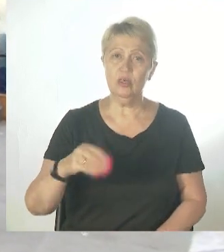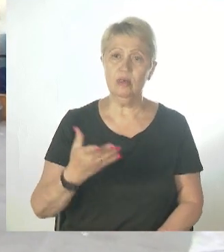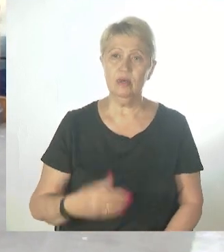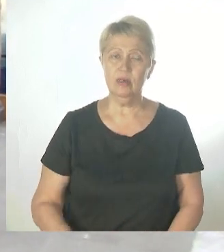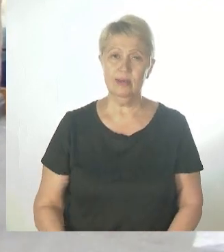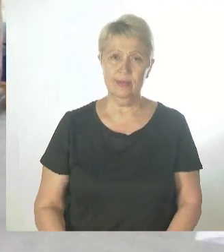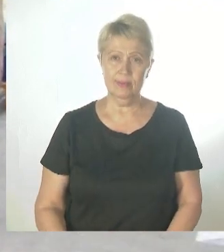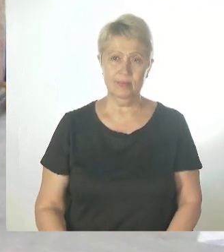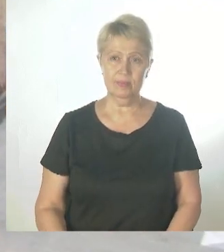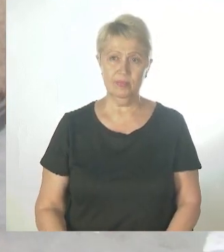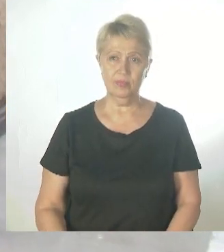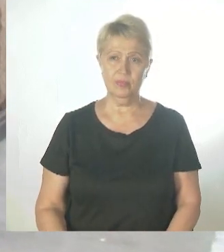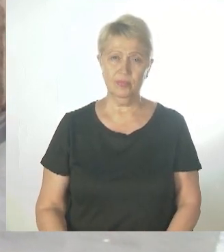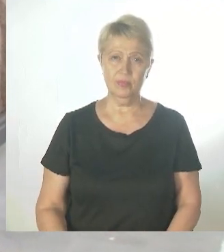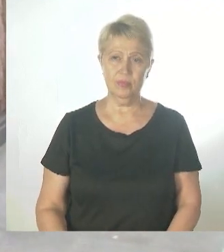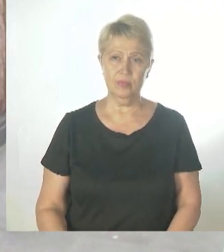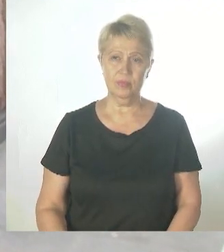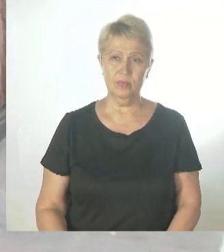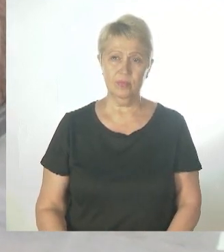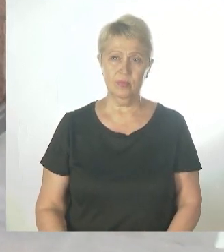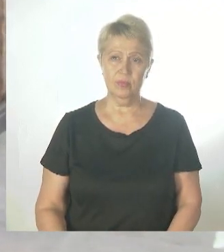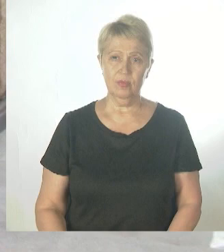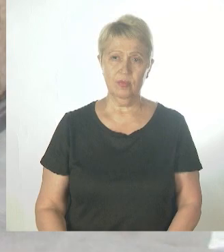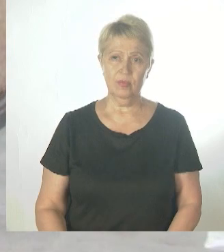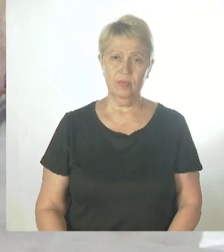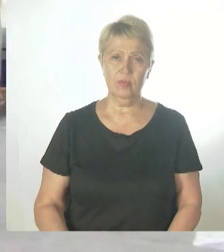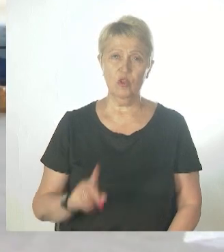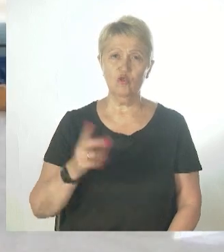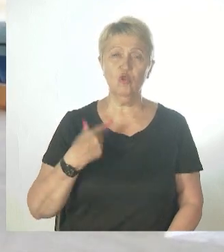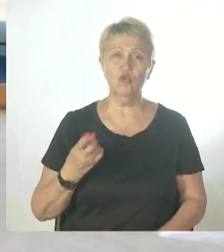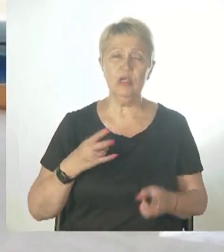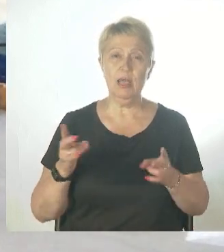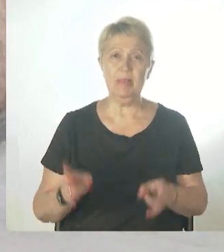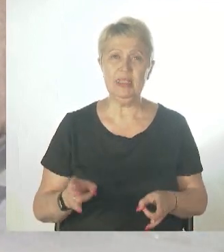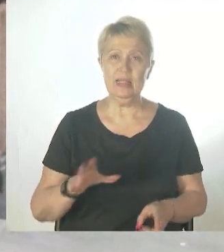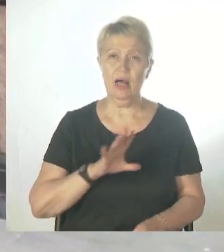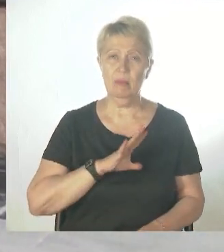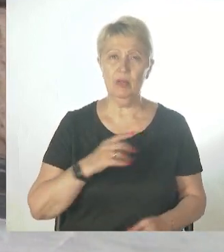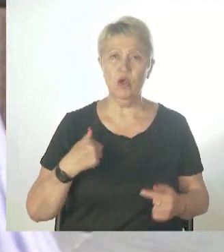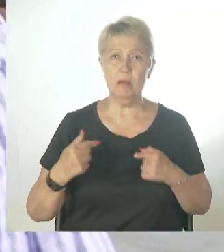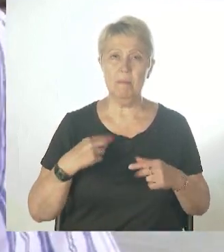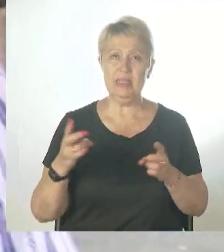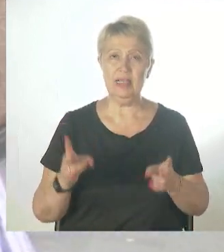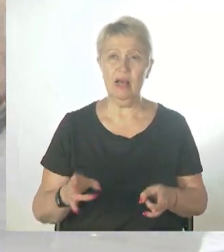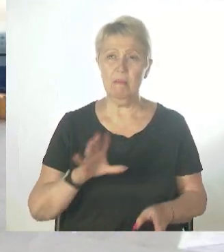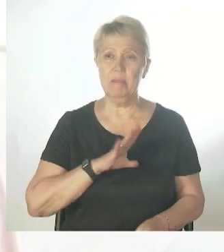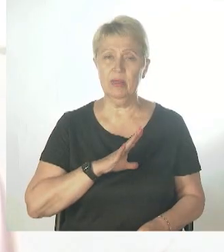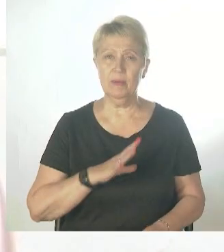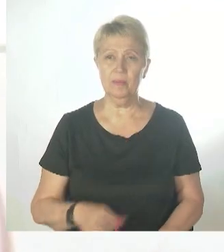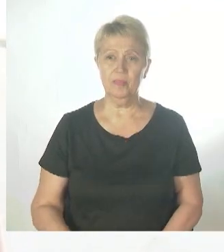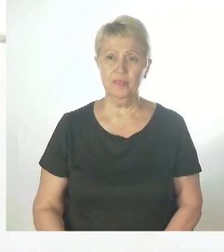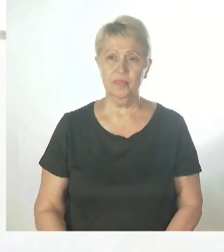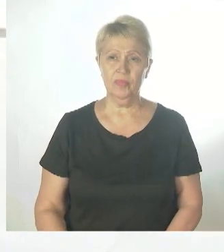Объединил улицы нашего, за что и пострадал. За монголов-татаров приехал к ним, они его отравили.